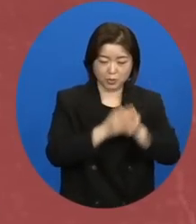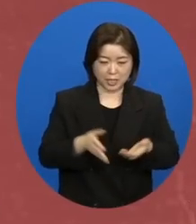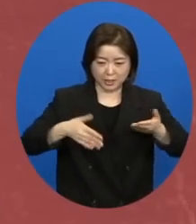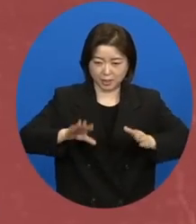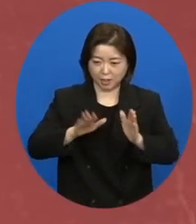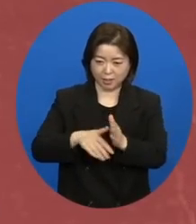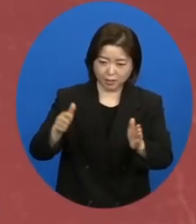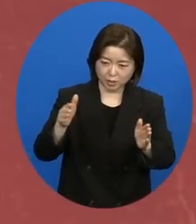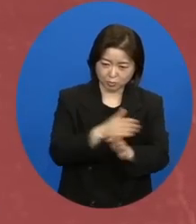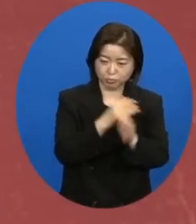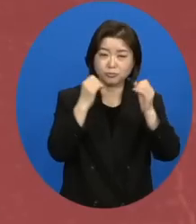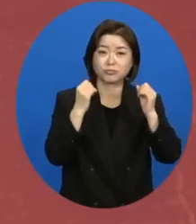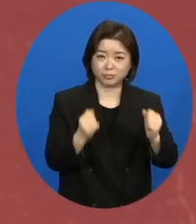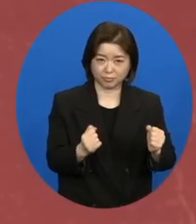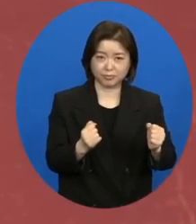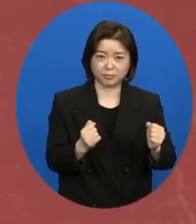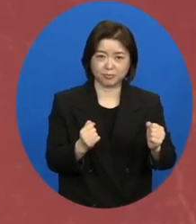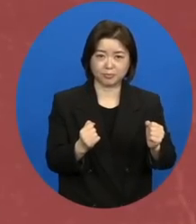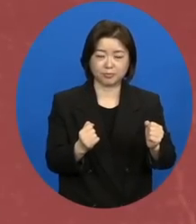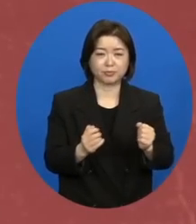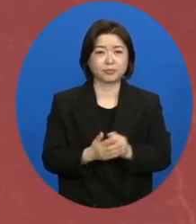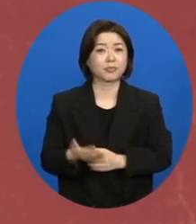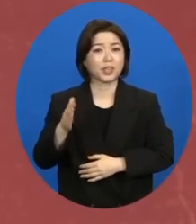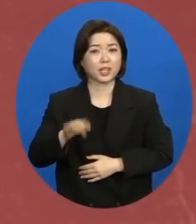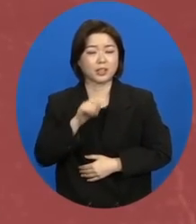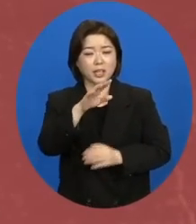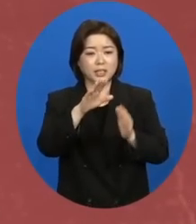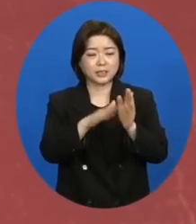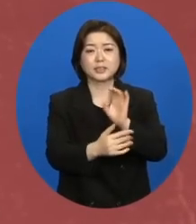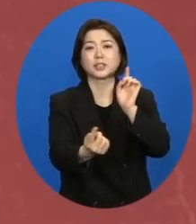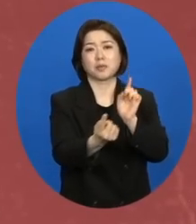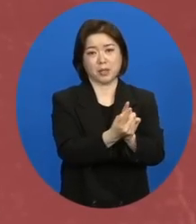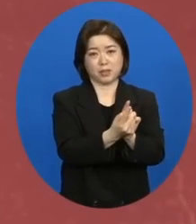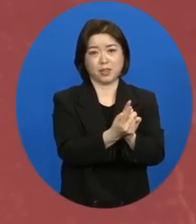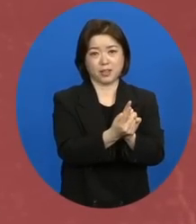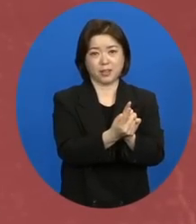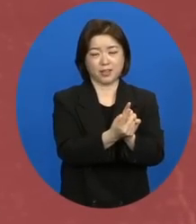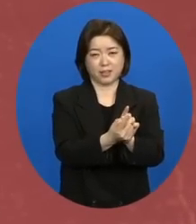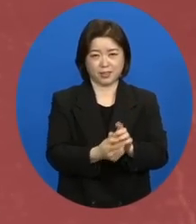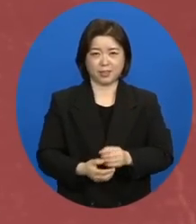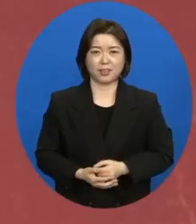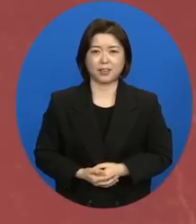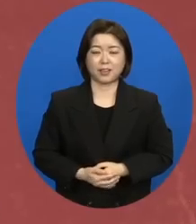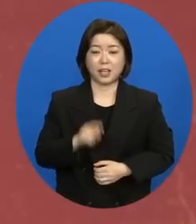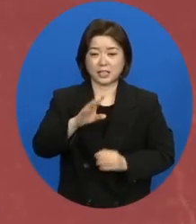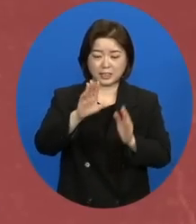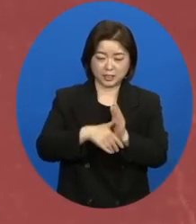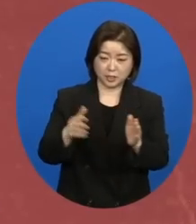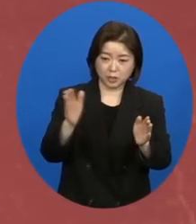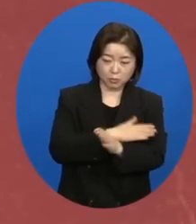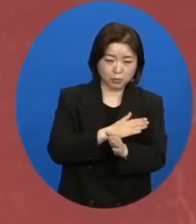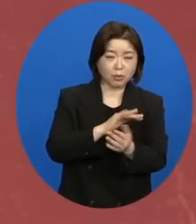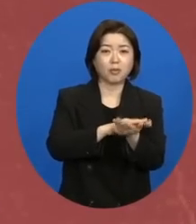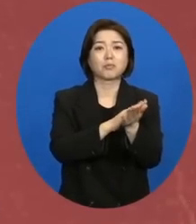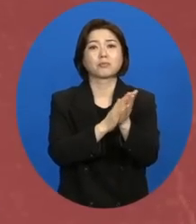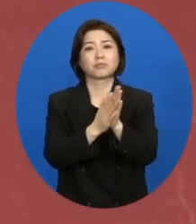때부터 계셨어요. 그런데 그때 만난 거예요. 그때부터 달라진 거예요.